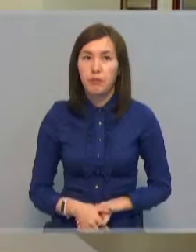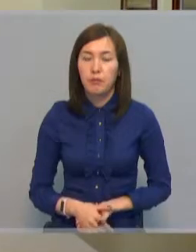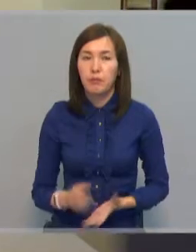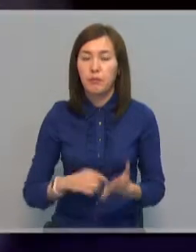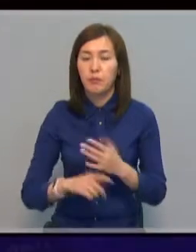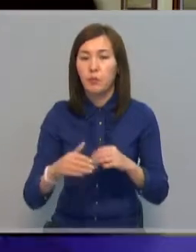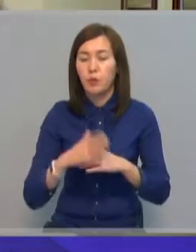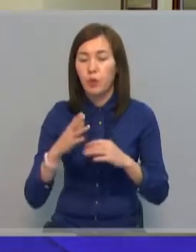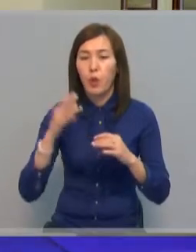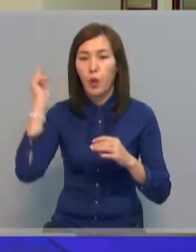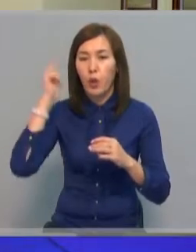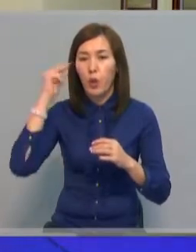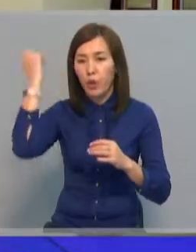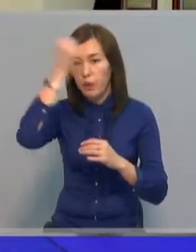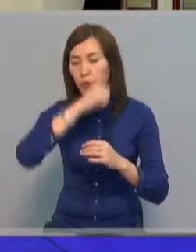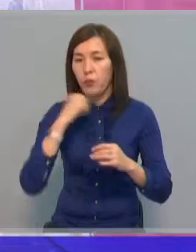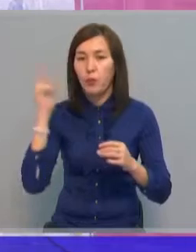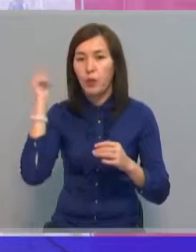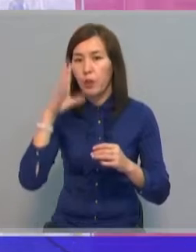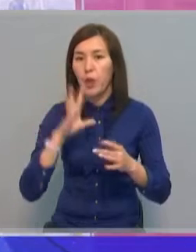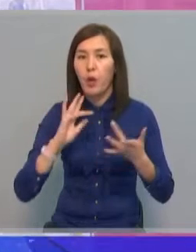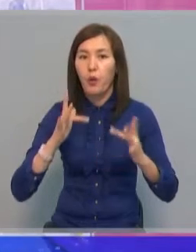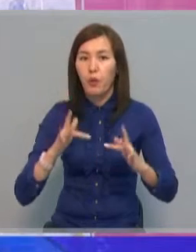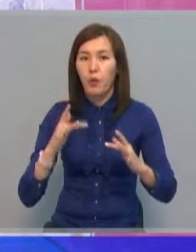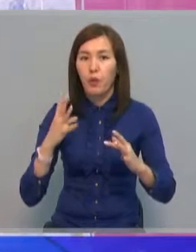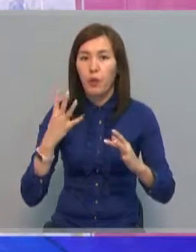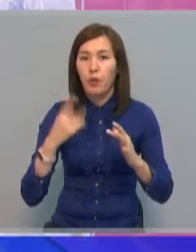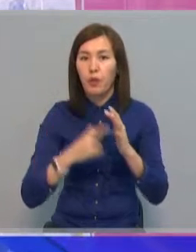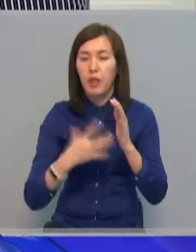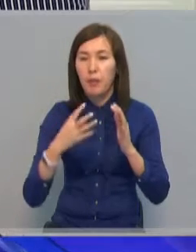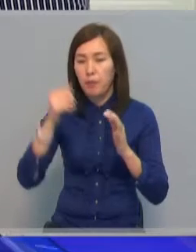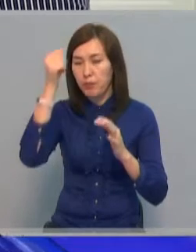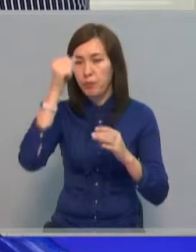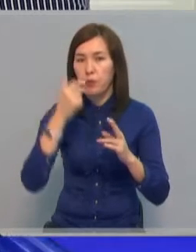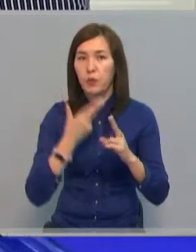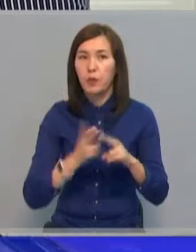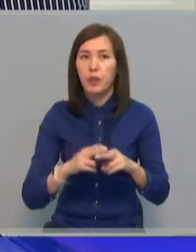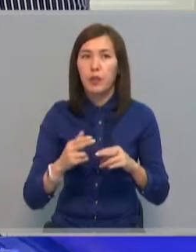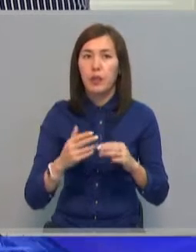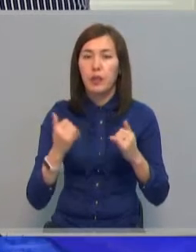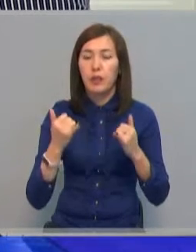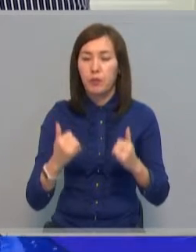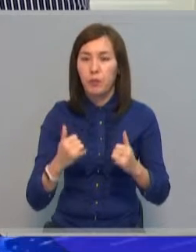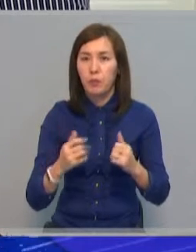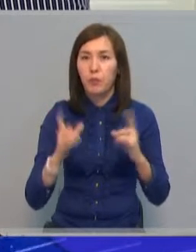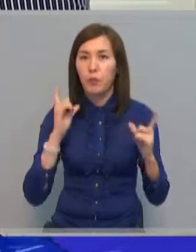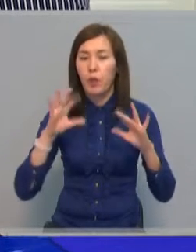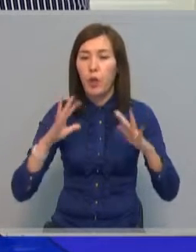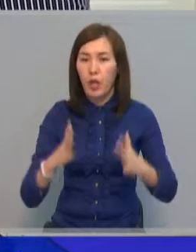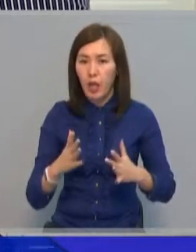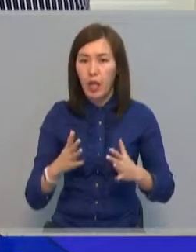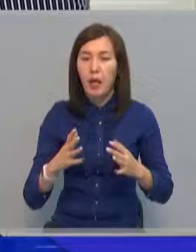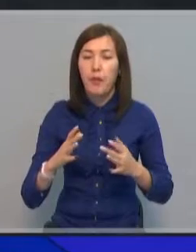С начала нового учебного года студенты обучались онлайн 4,5 месяца. И вот сегодня студенты, уставшие